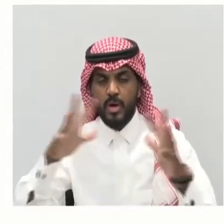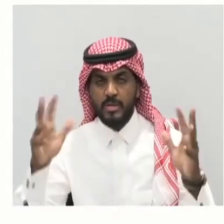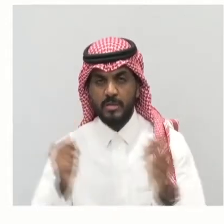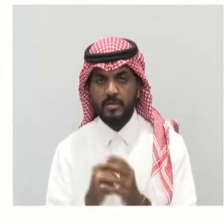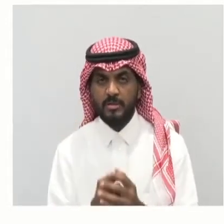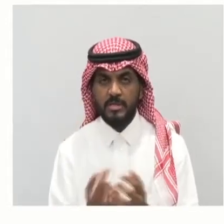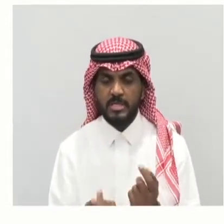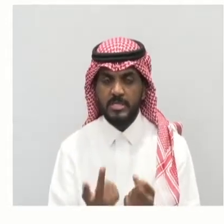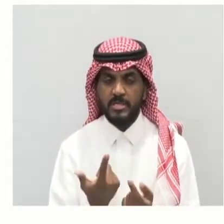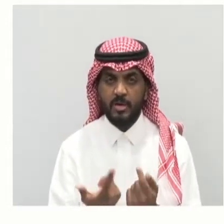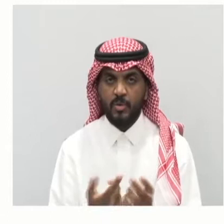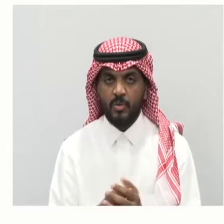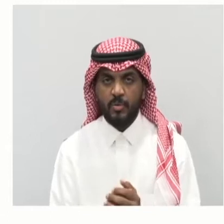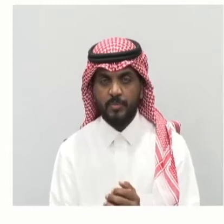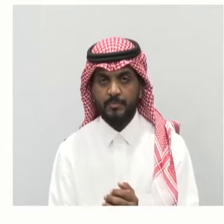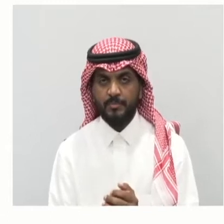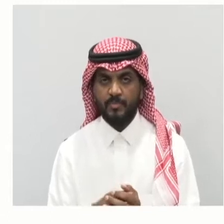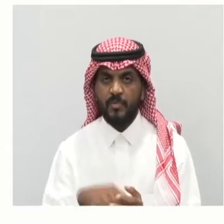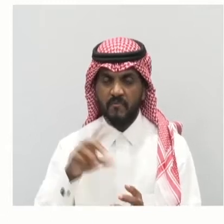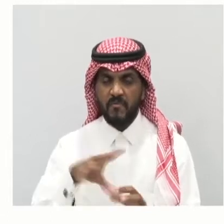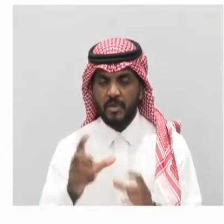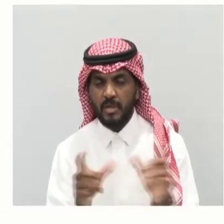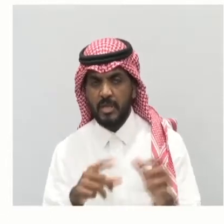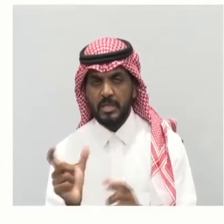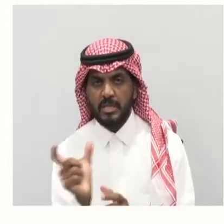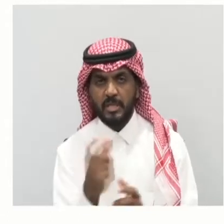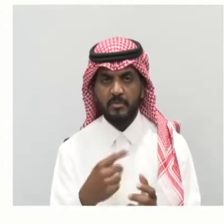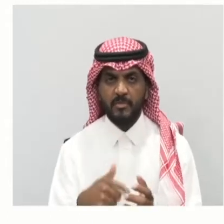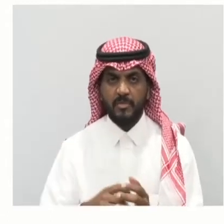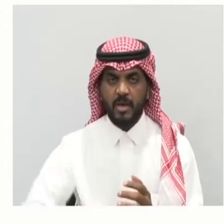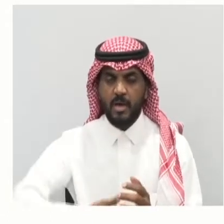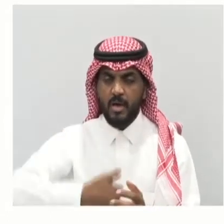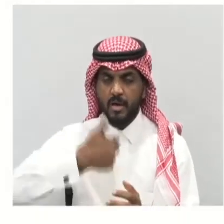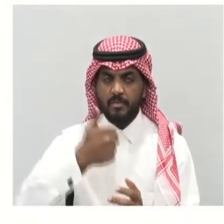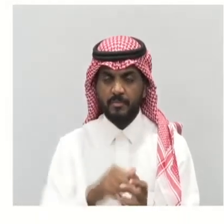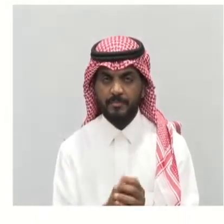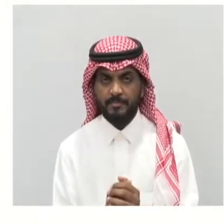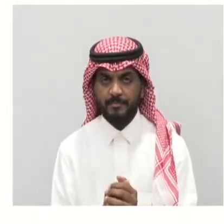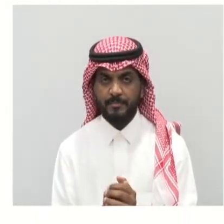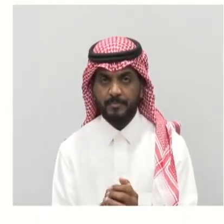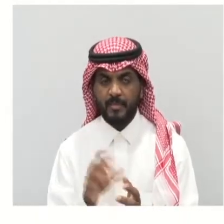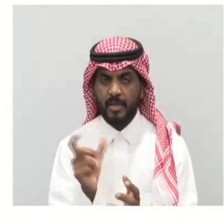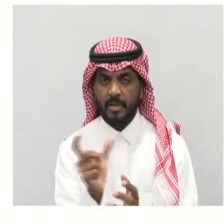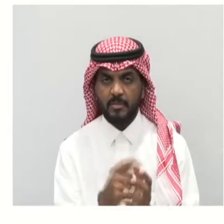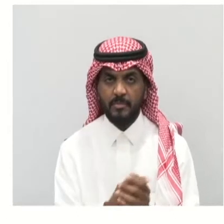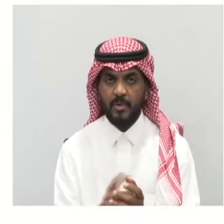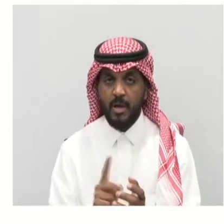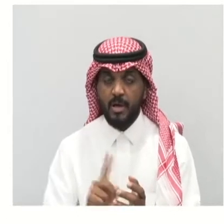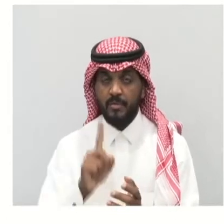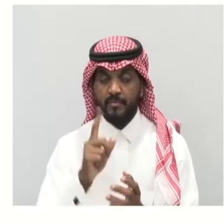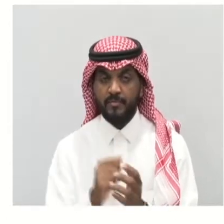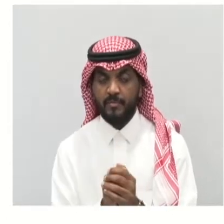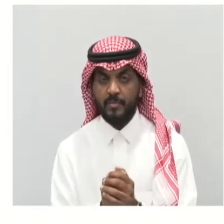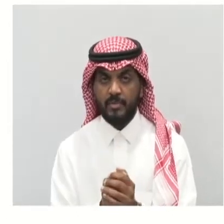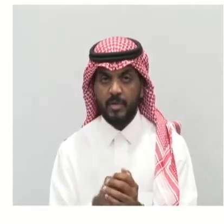نزرعها، أحسنتم. يوجد العديد من الكلمات. إذن كلمات، كلمات بها مد